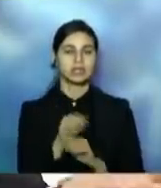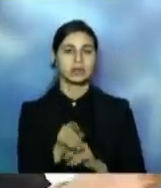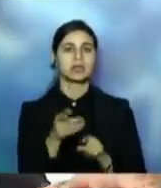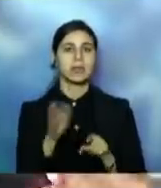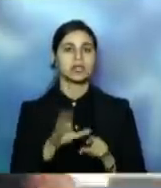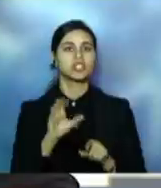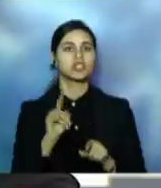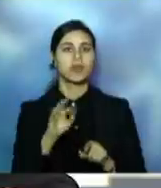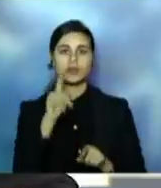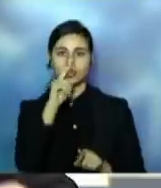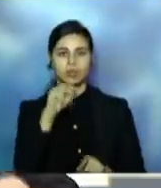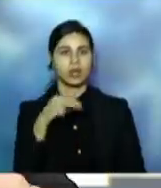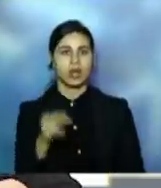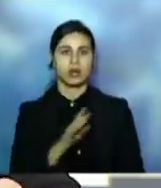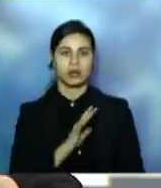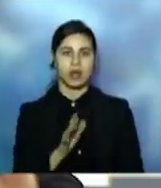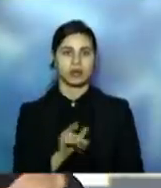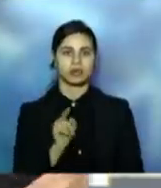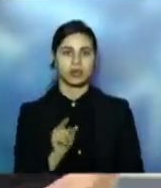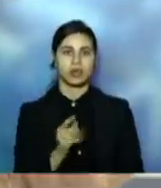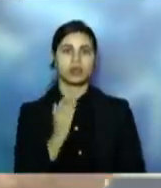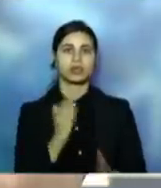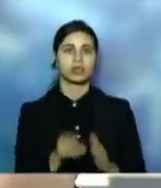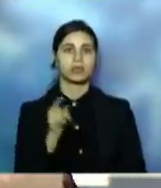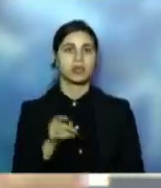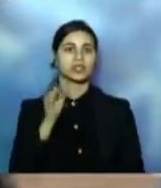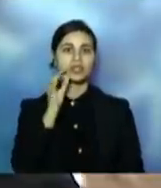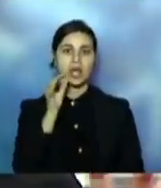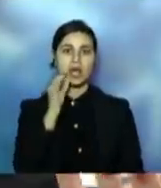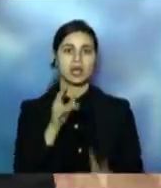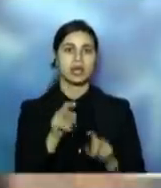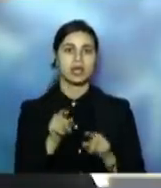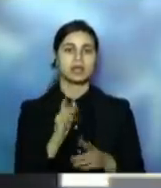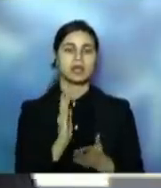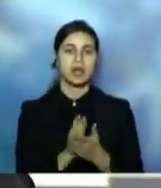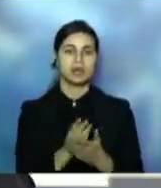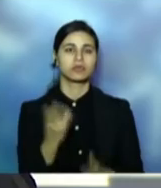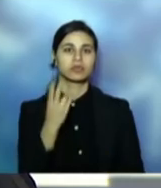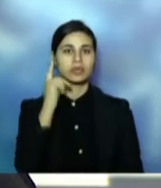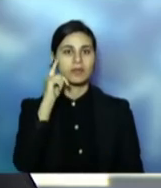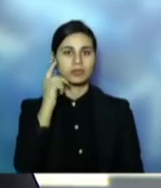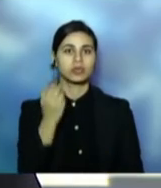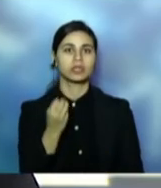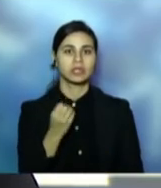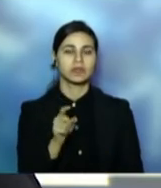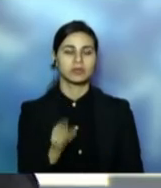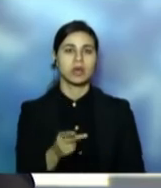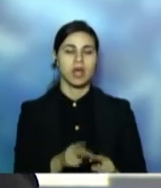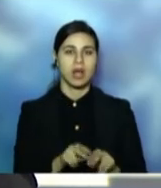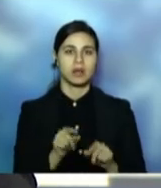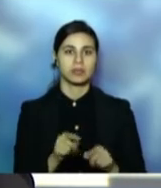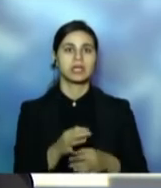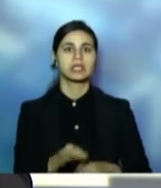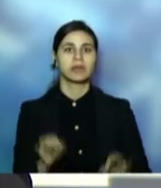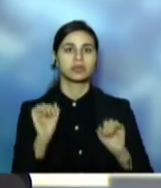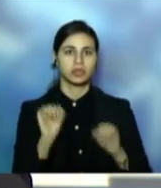მაშინ სიოფორი ტყუილა არ ექნებოდა დანიშნული. თუ მას შაქრიანი დიაბეტი აქვს, უნდა ვიფიქროთ კიდეც, რომ ამ ნიადაგზე